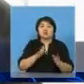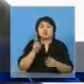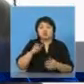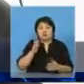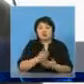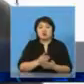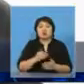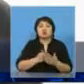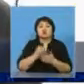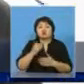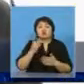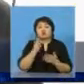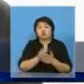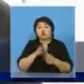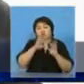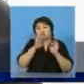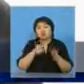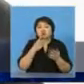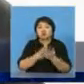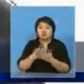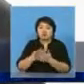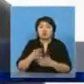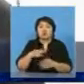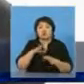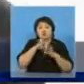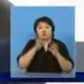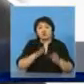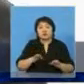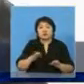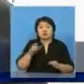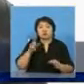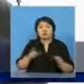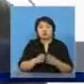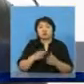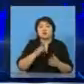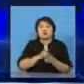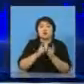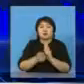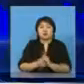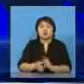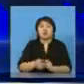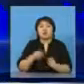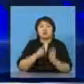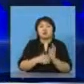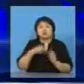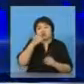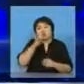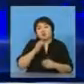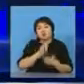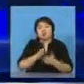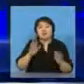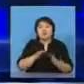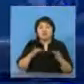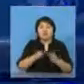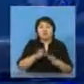бар, жоғарғы деңгейде өнер көрсетіп жүрген өнер ұжымына айналды. 75 жылдық тарих бар